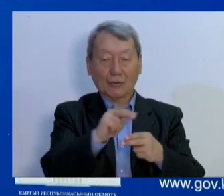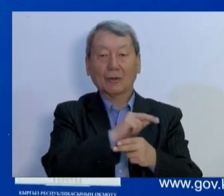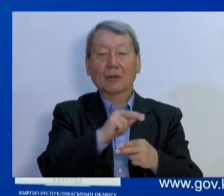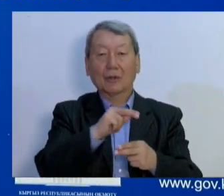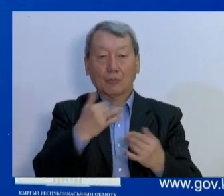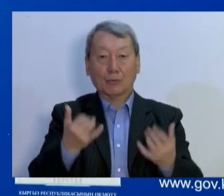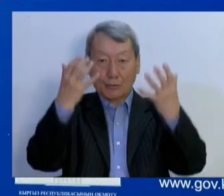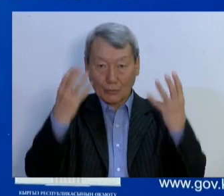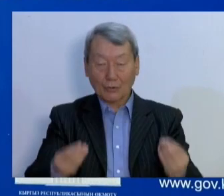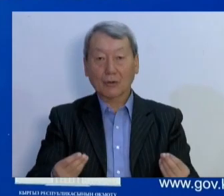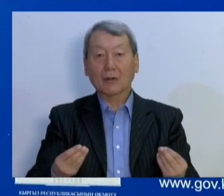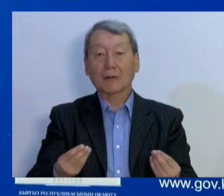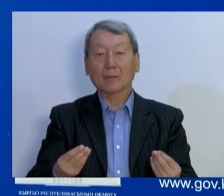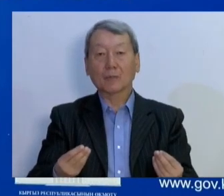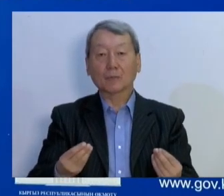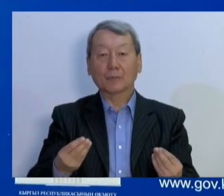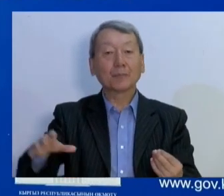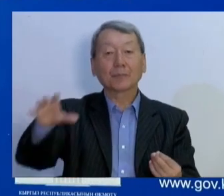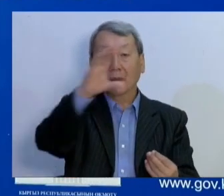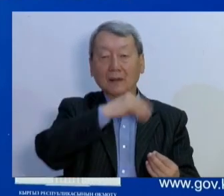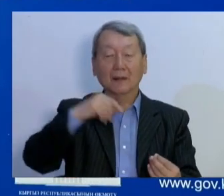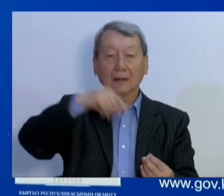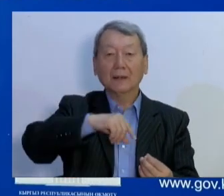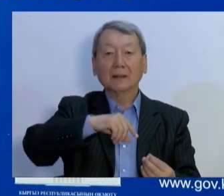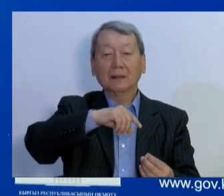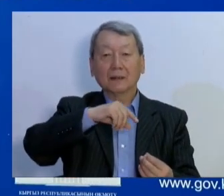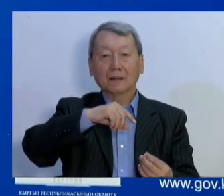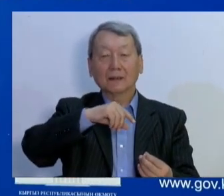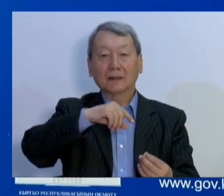учурубуз. Бүгүнкү күнү ушу булардын ичинен дагы